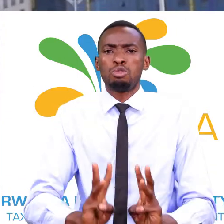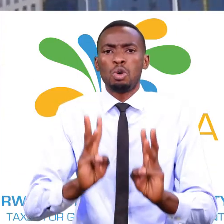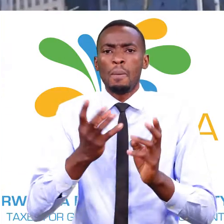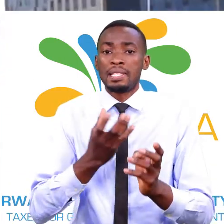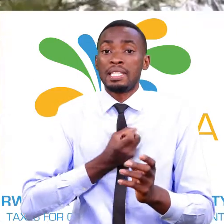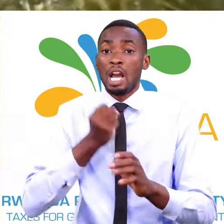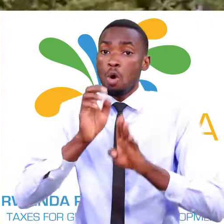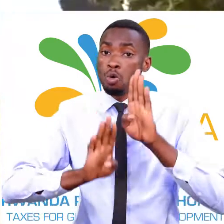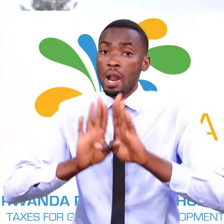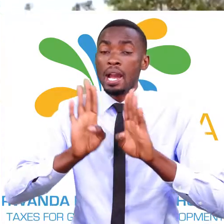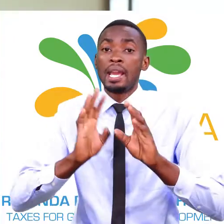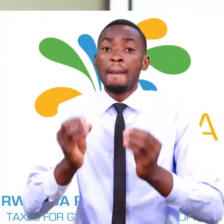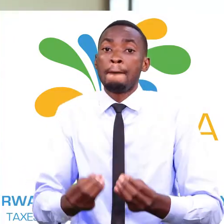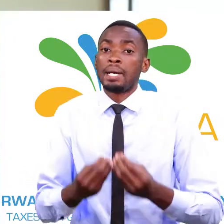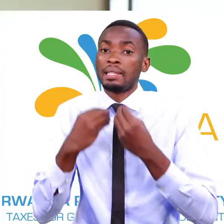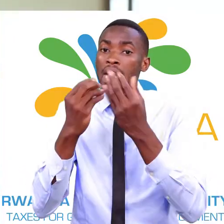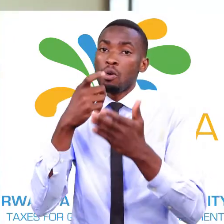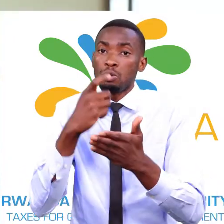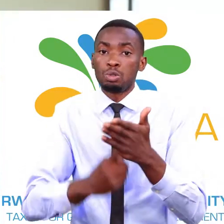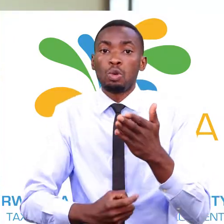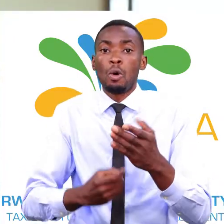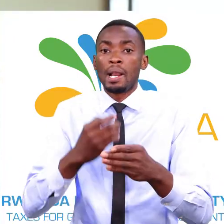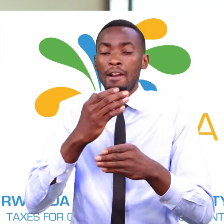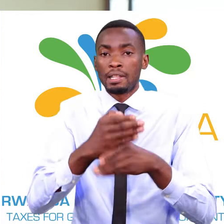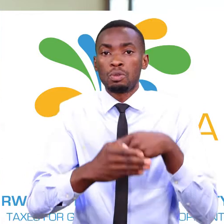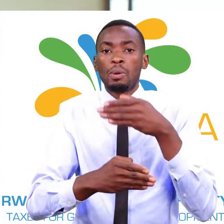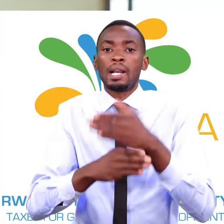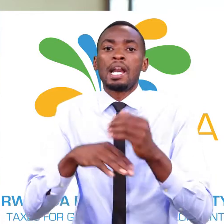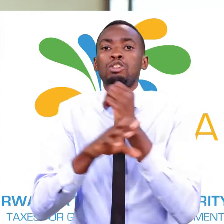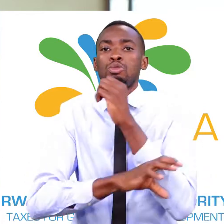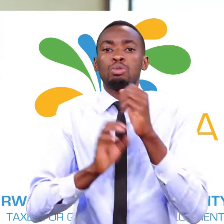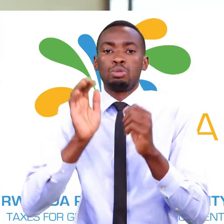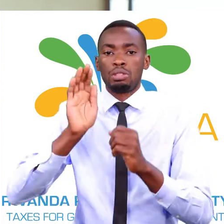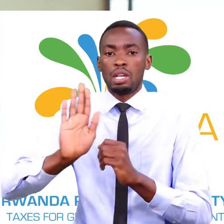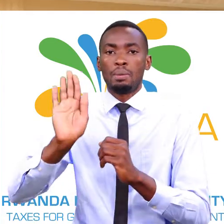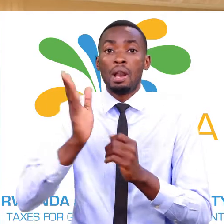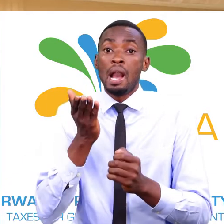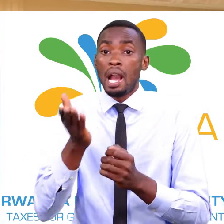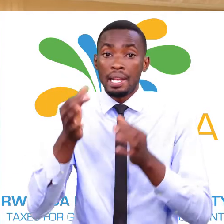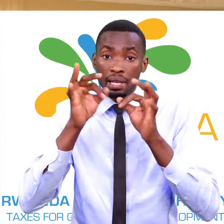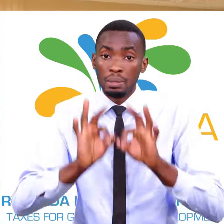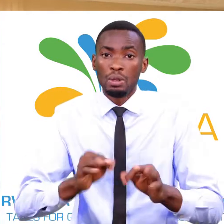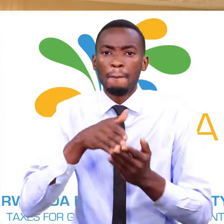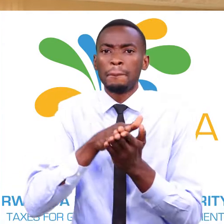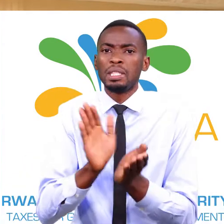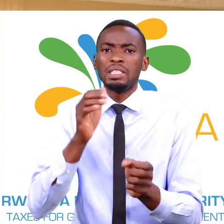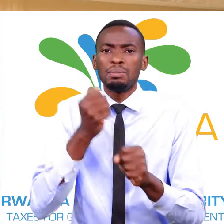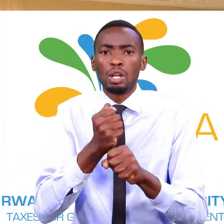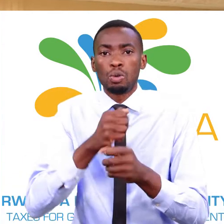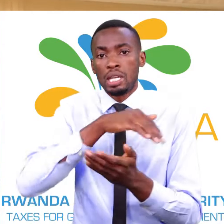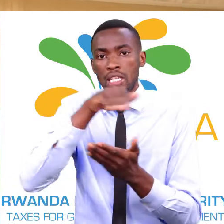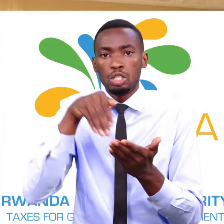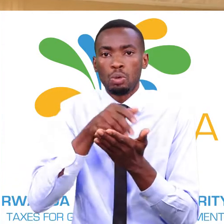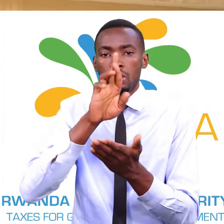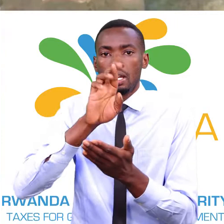no ku ruhare rw'iterambere cyangwa se uruhare rwabo mu iterambere ry'umujyi wa Kigali bishyura imisoro n'amahoro hari byinshi byakozwe